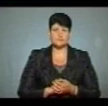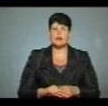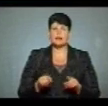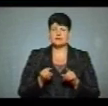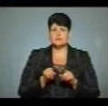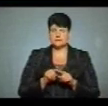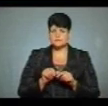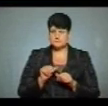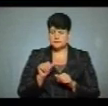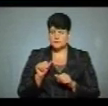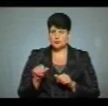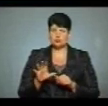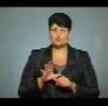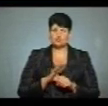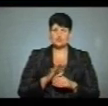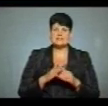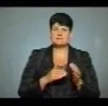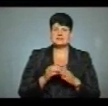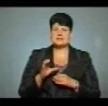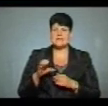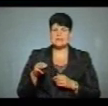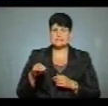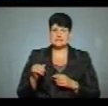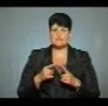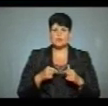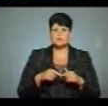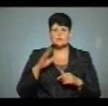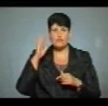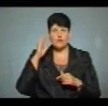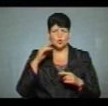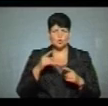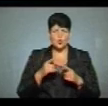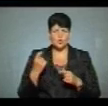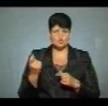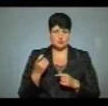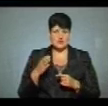цього, були спеціалісти в галузі водного господарства